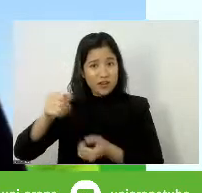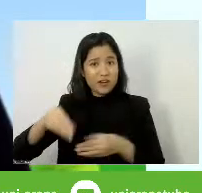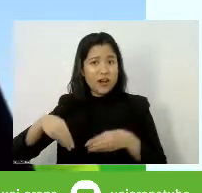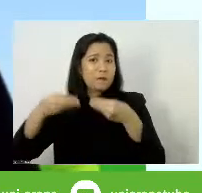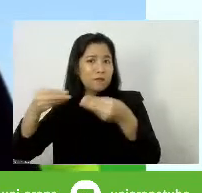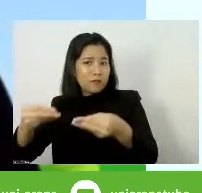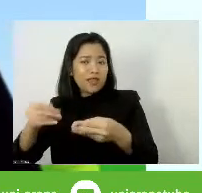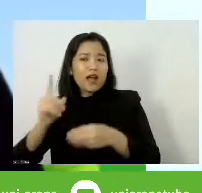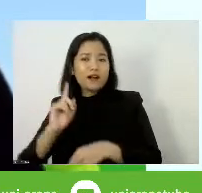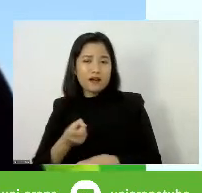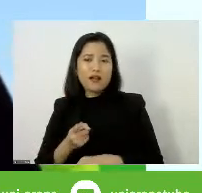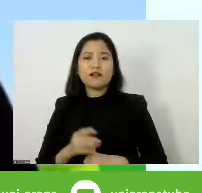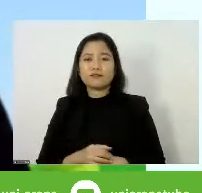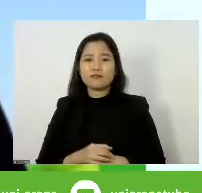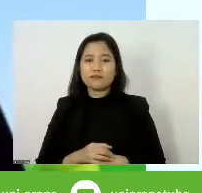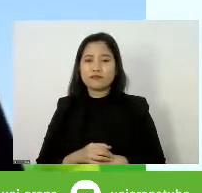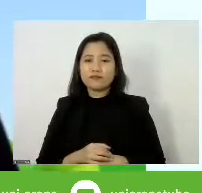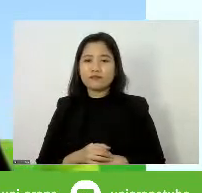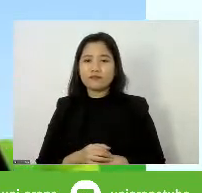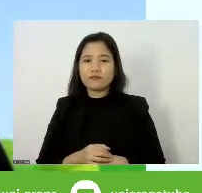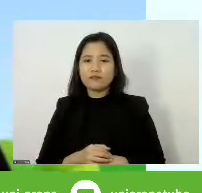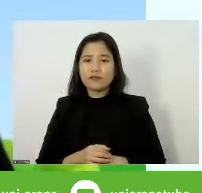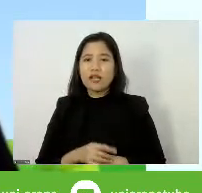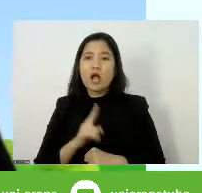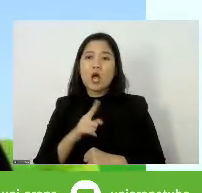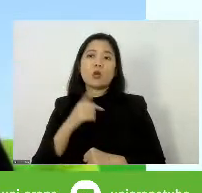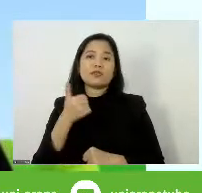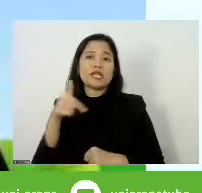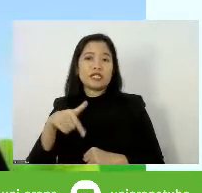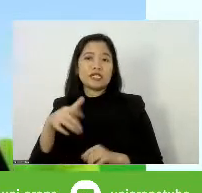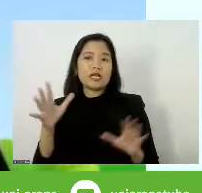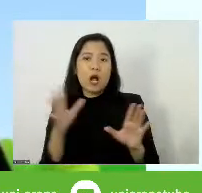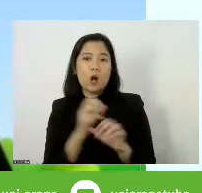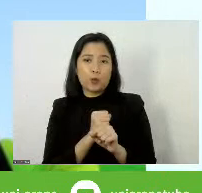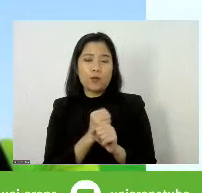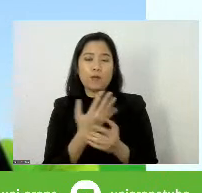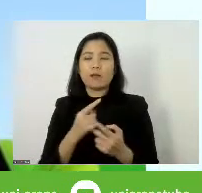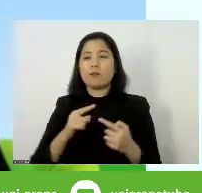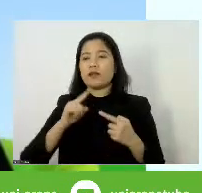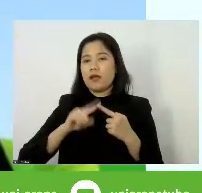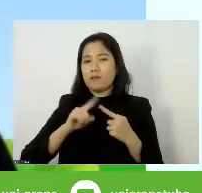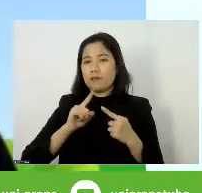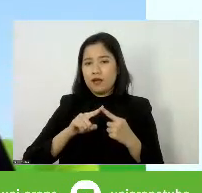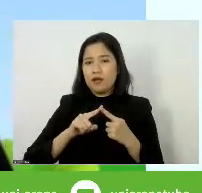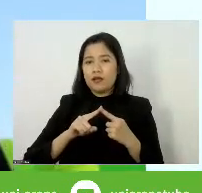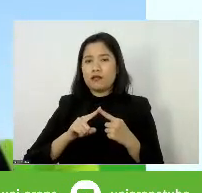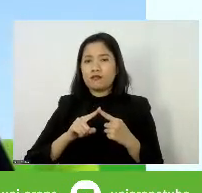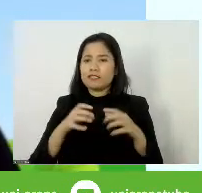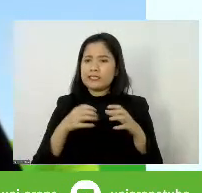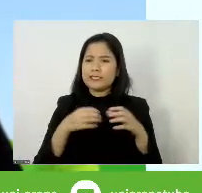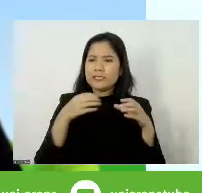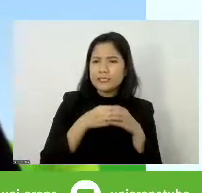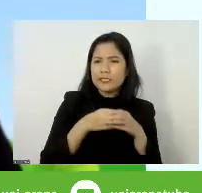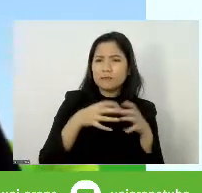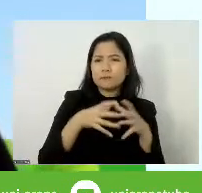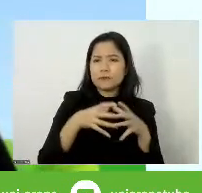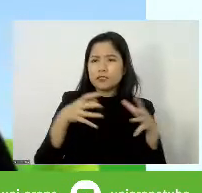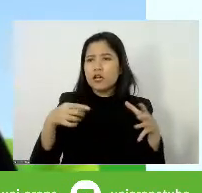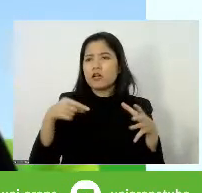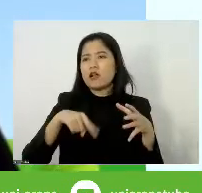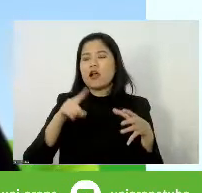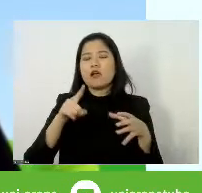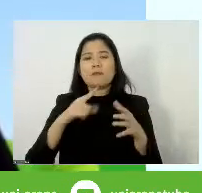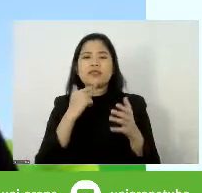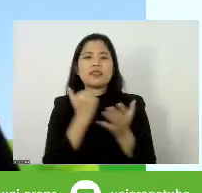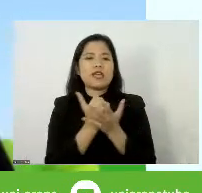Ditungguin Jadi kalau boleh kita rangkum gitu ya pasti yang pertama mau kecil mau besar ngelakuin aksinya